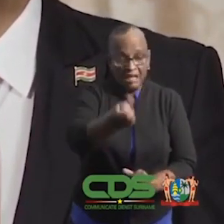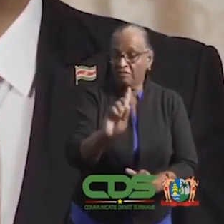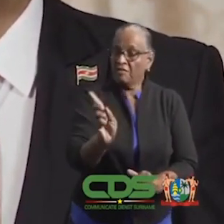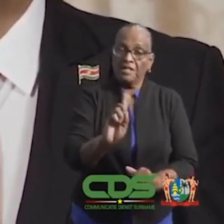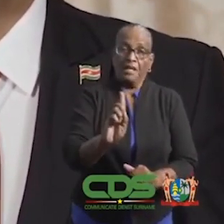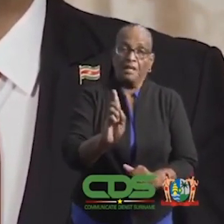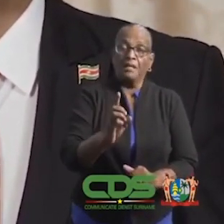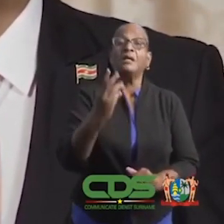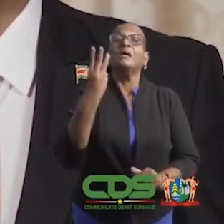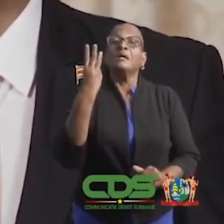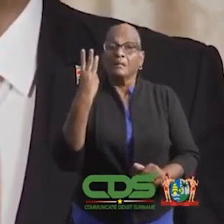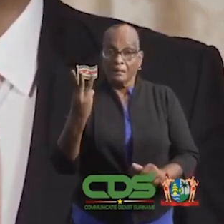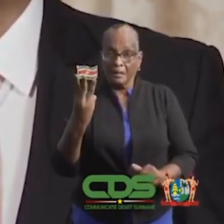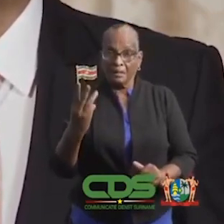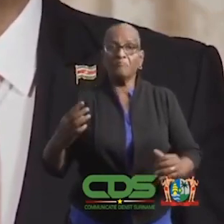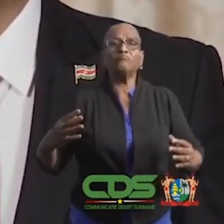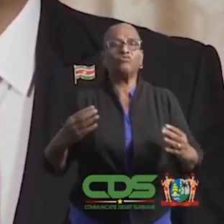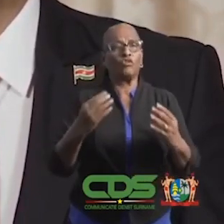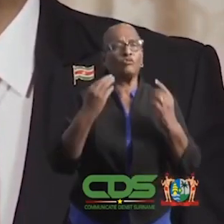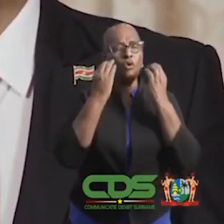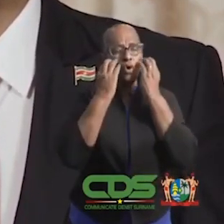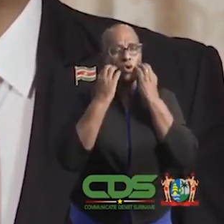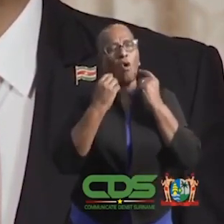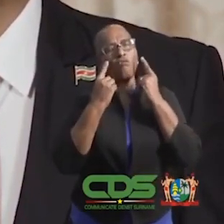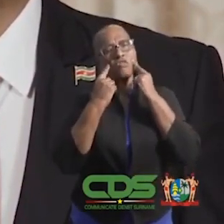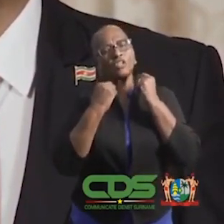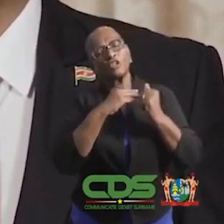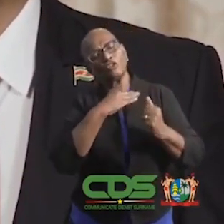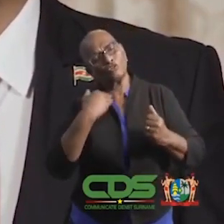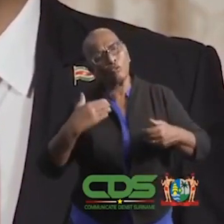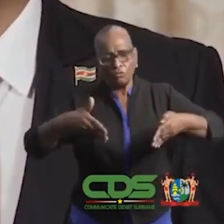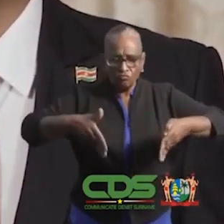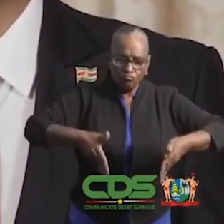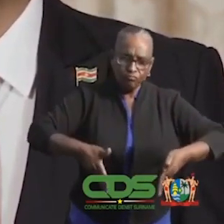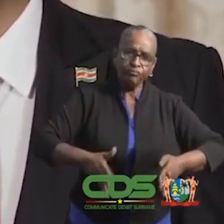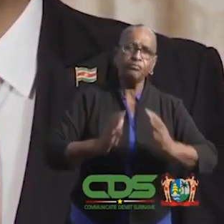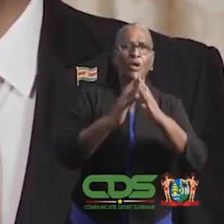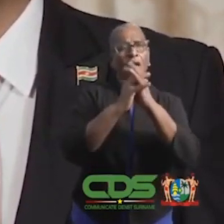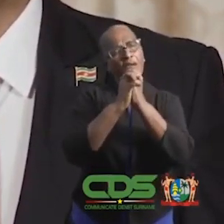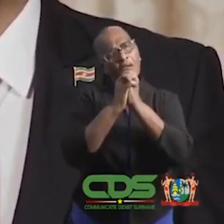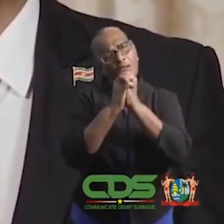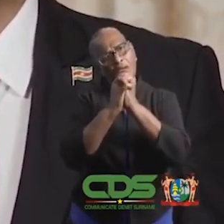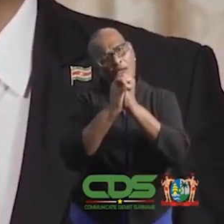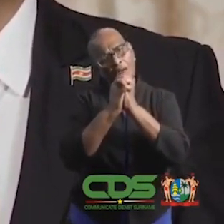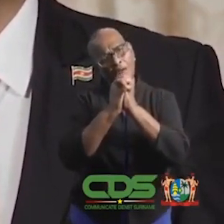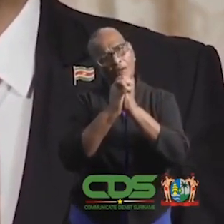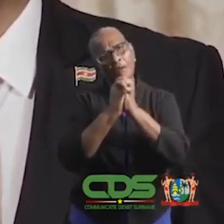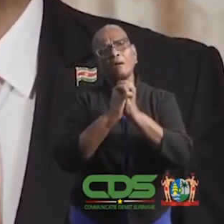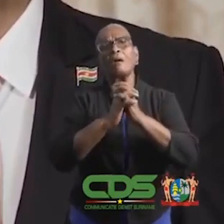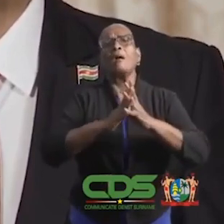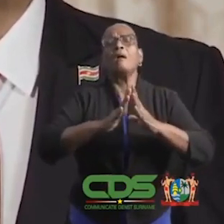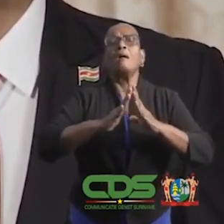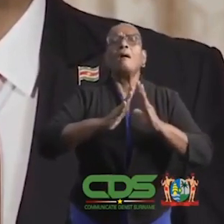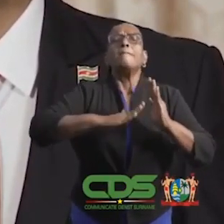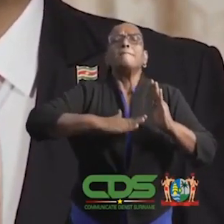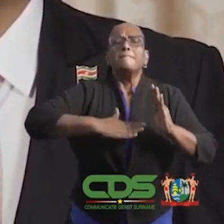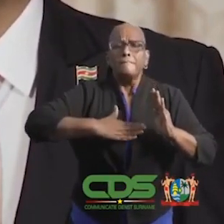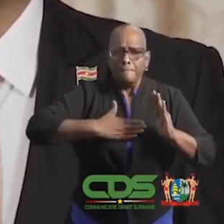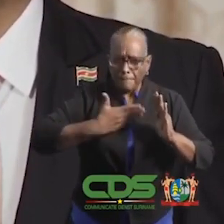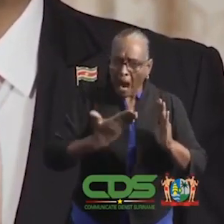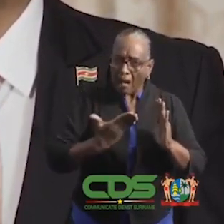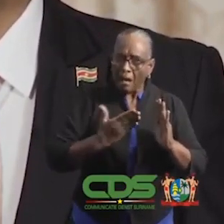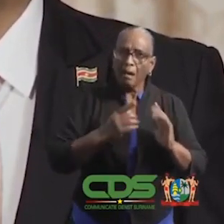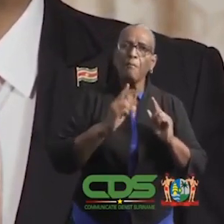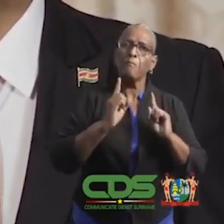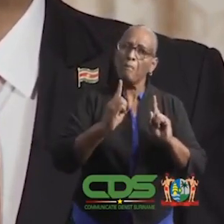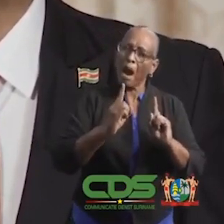Maatregel 3. Bijeenkomsten voor rouwzittingen, uitvaarten en religieuze bijeenkomsten zijn uitsluitend toegestaan met